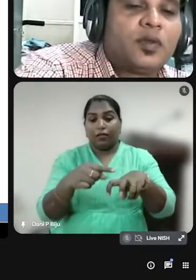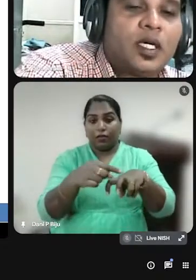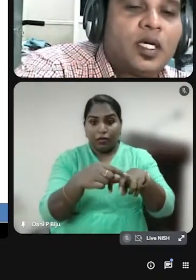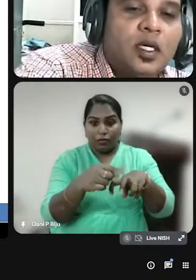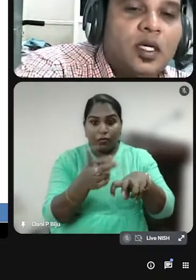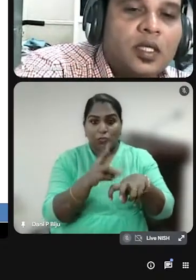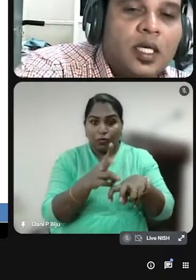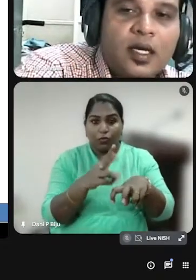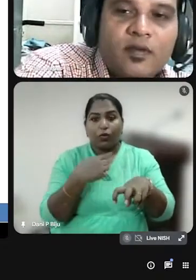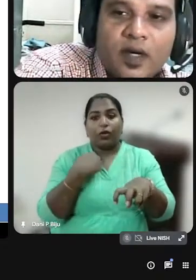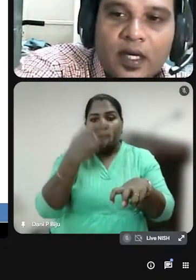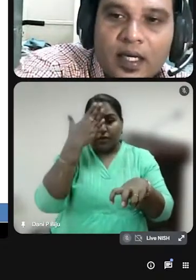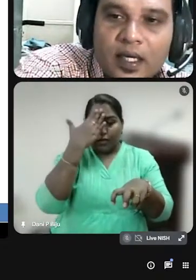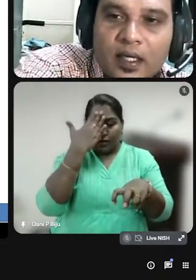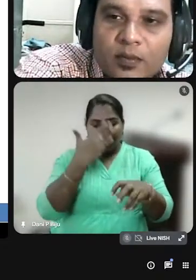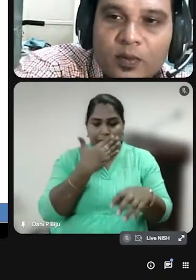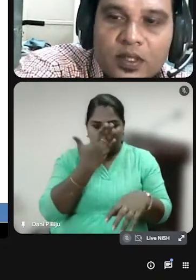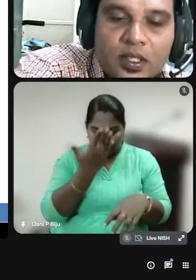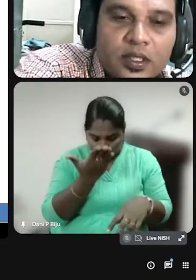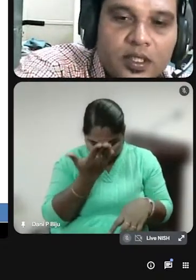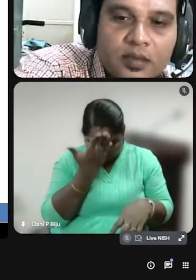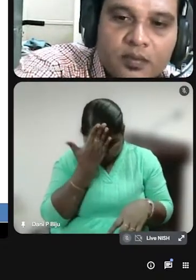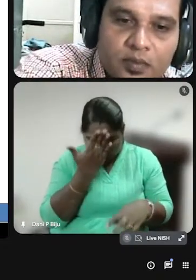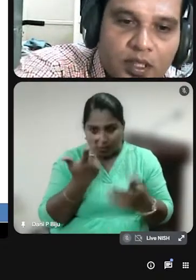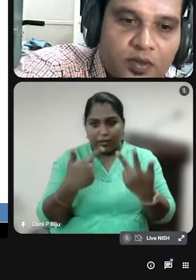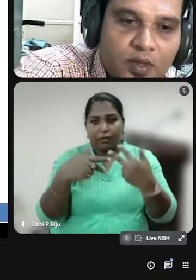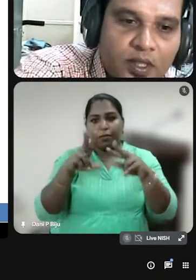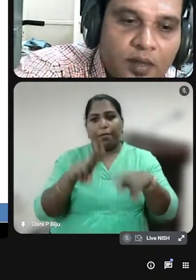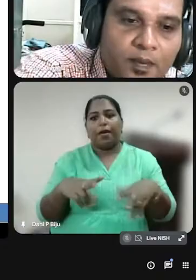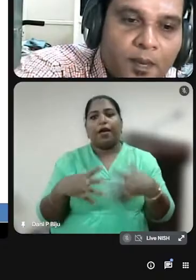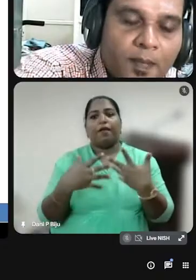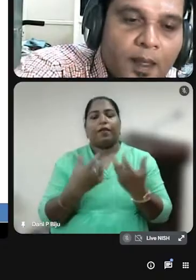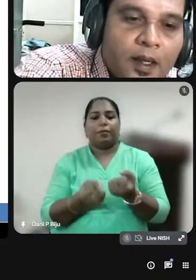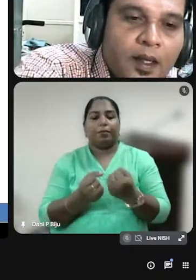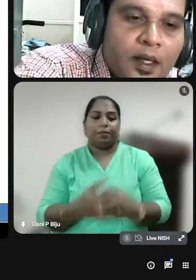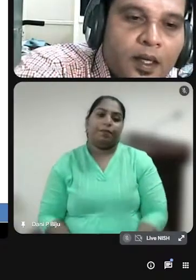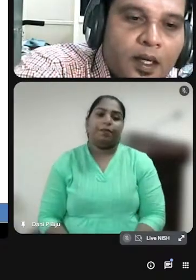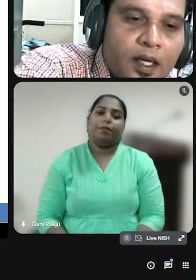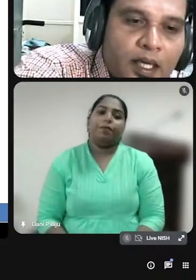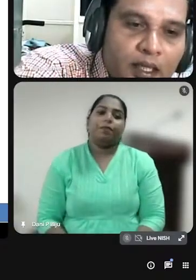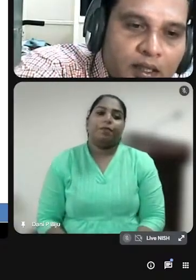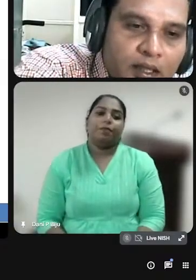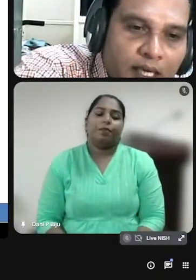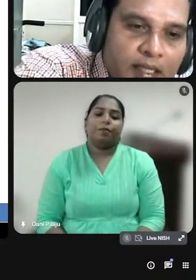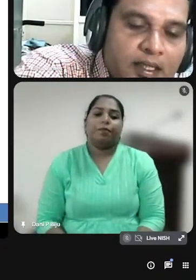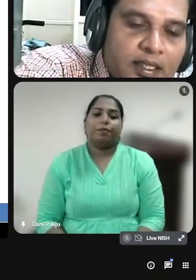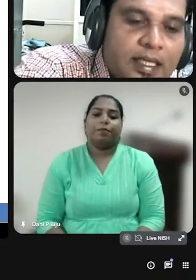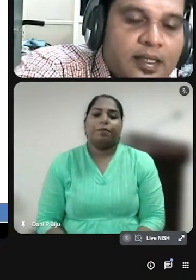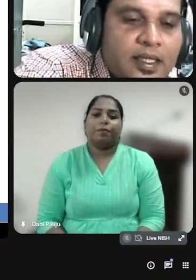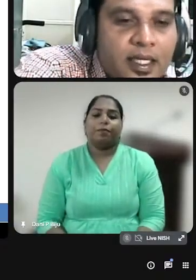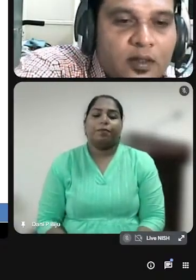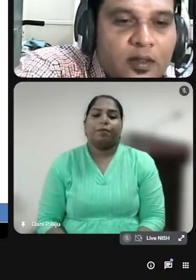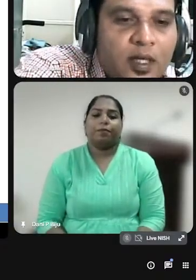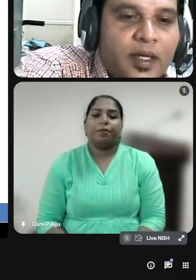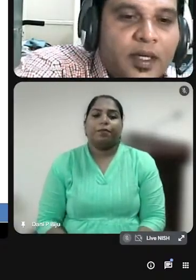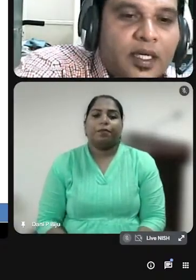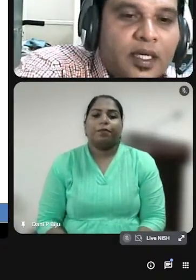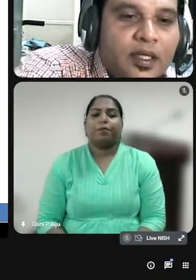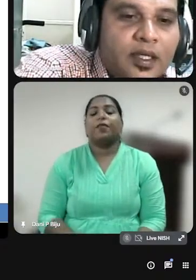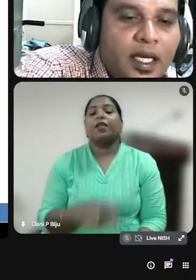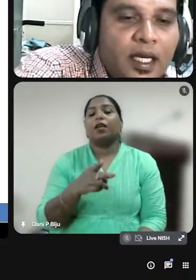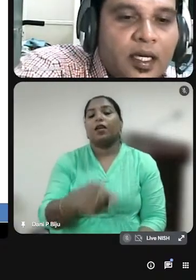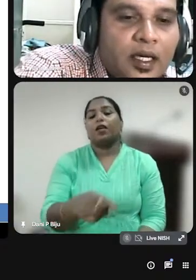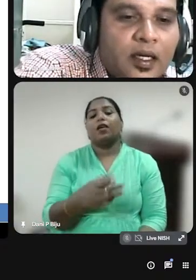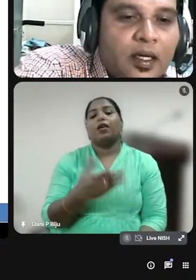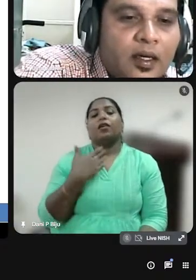തിരിച്ചു വരും. തല ഫ്രണ്ടിലേക്ക് മുട്ടിച്ചതിന് ശേഷം തിരിച്ചു വരും. ഇത് ട്രാൻസിഷൻ എക്സസൈസ്. അത് കമഴ്ന്ന്